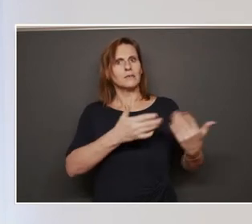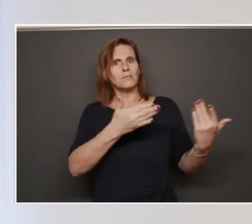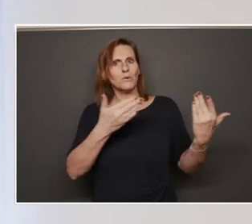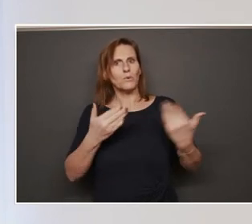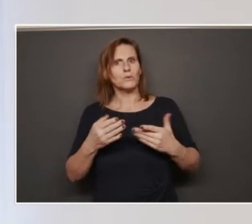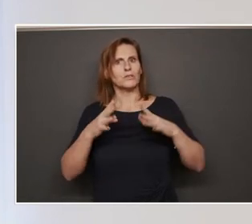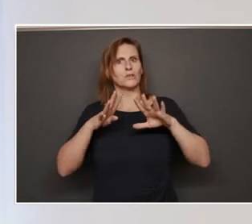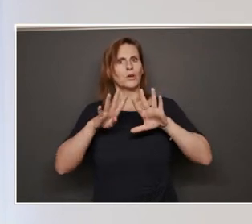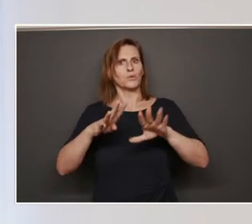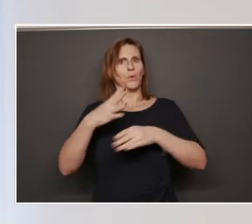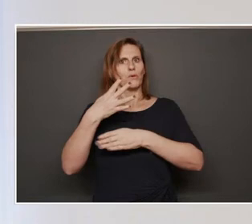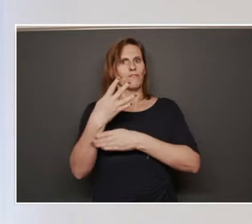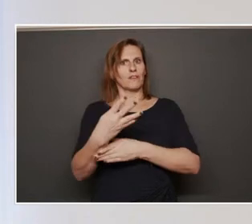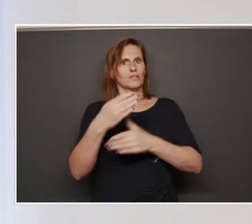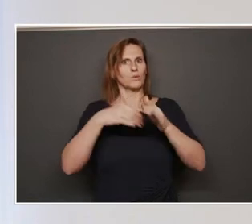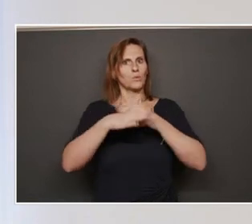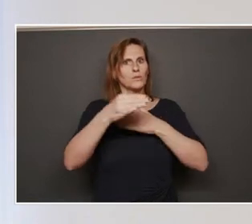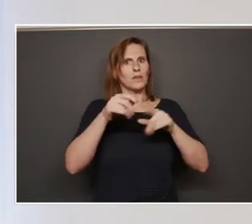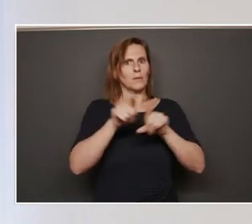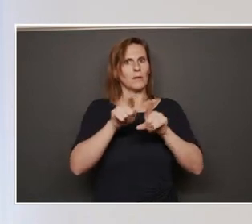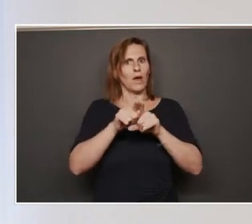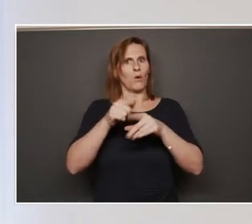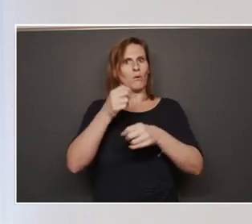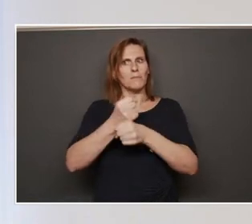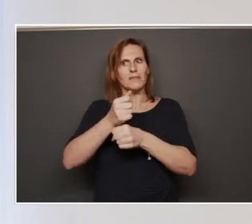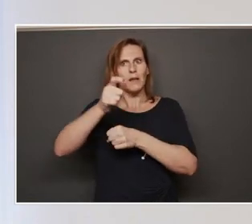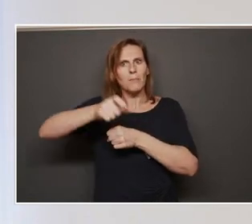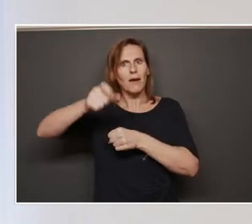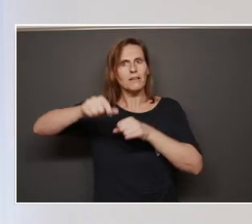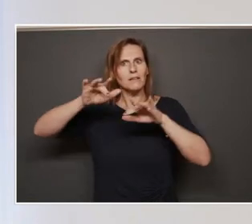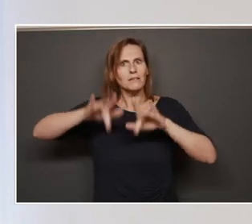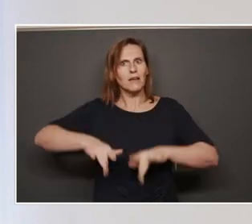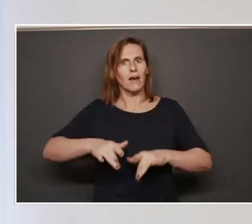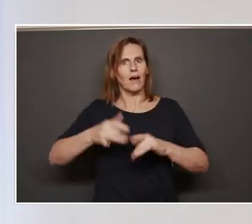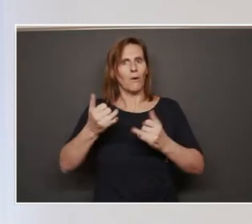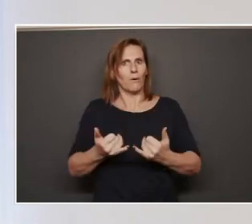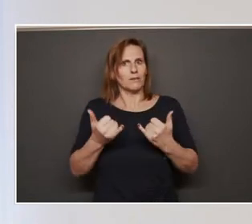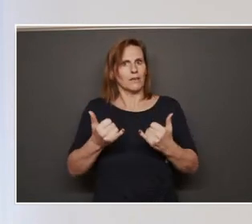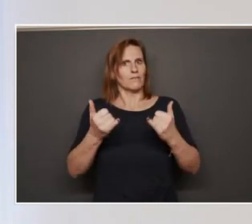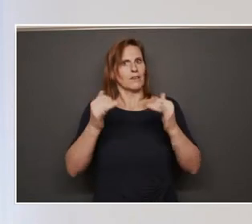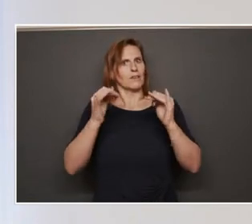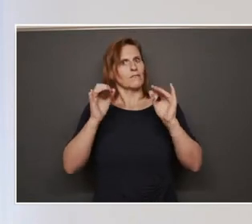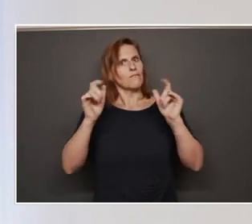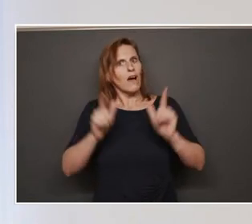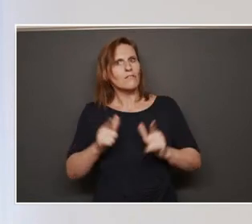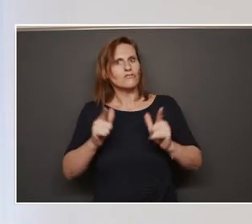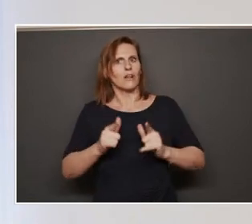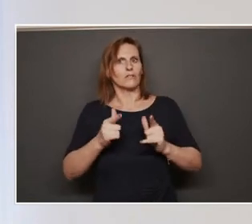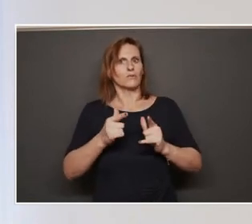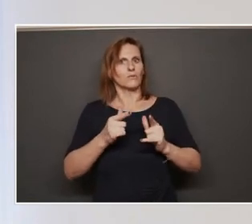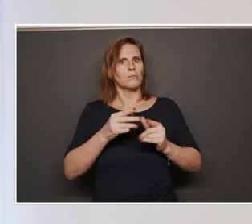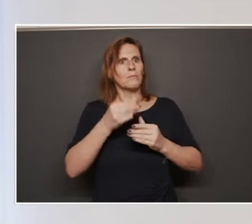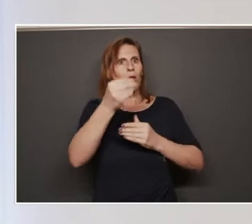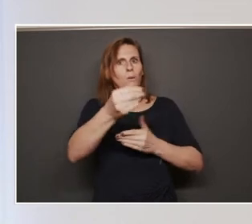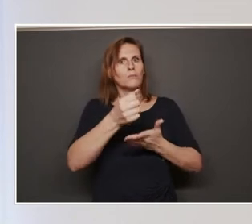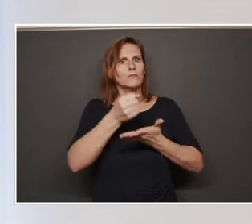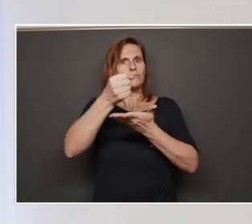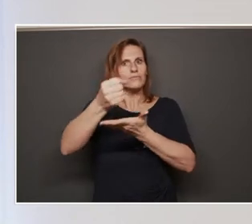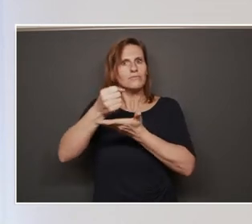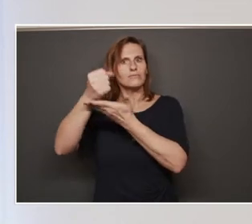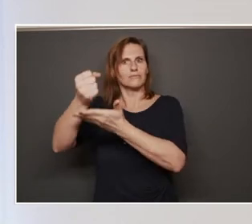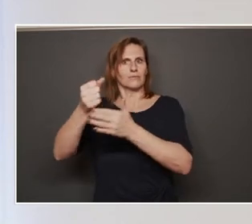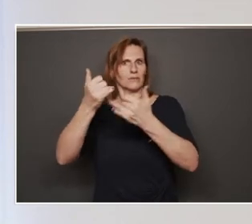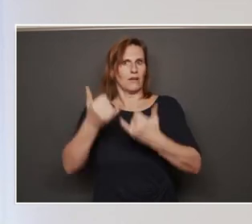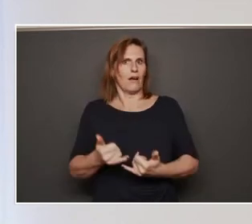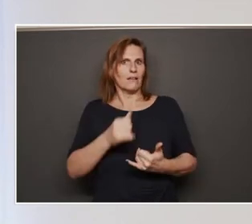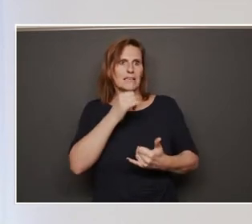49 Unternehmen und ihre Mitarbeiterinnen und Mitarbeiter, die heute im Rahmen dieser Veranstaltung ausgezeichnet werden. Wir können sie